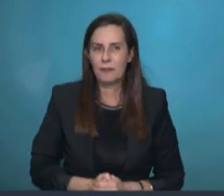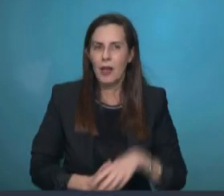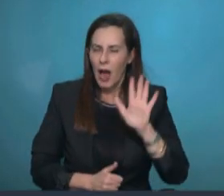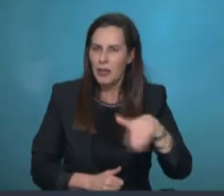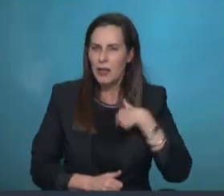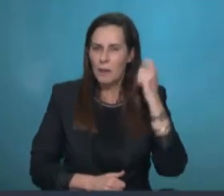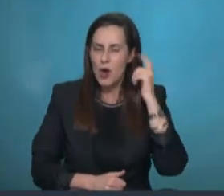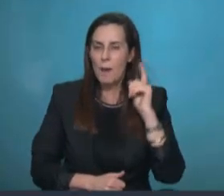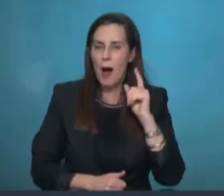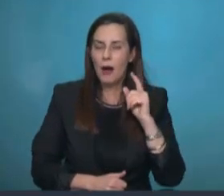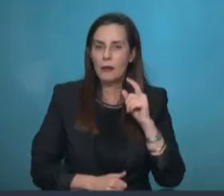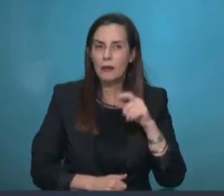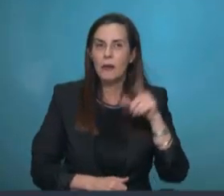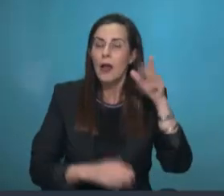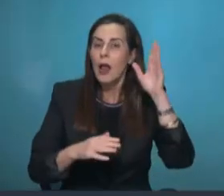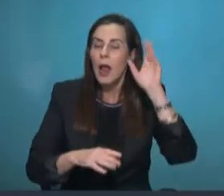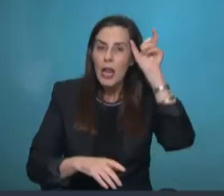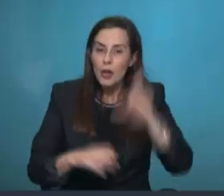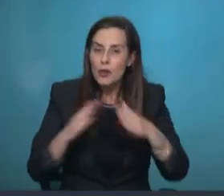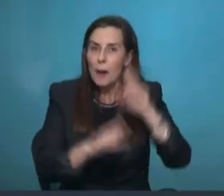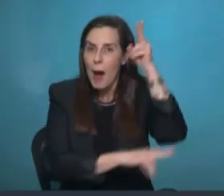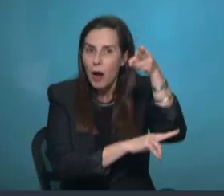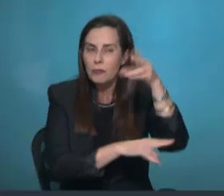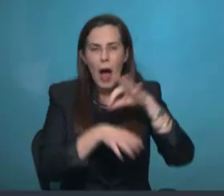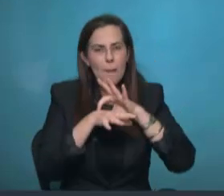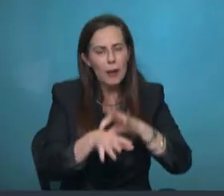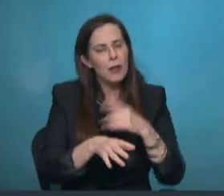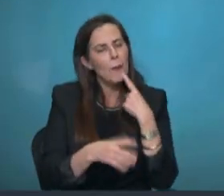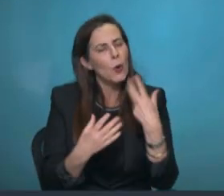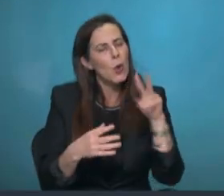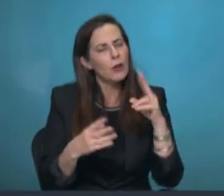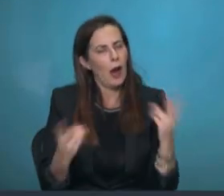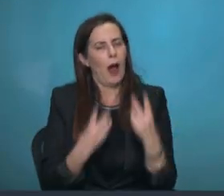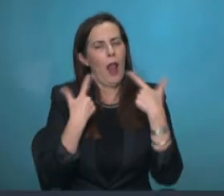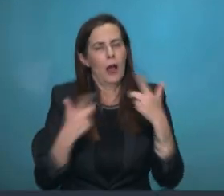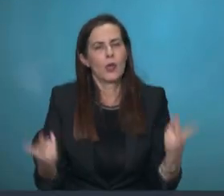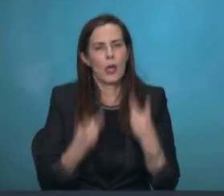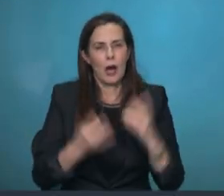לדרי הרחוב במעון סיפרו המדריכים גרסה מרוכחת של האירועים.